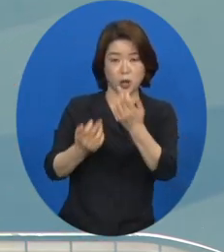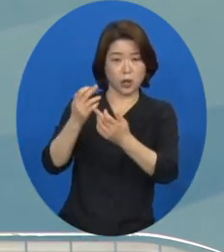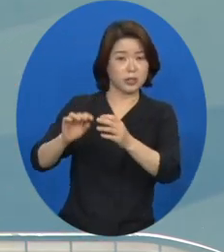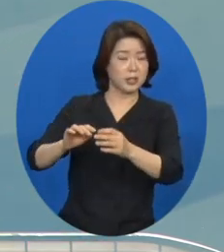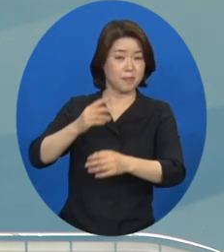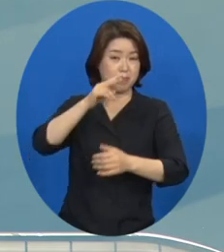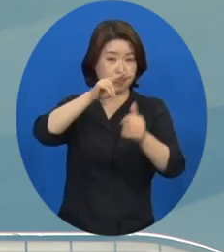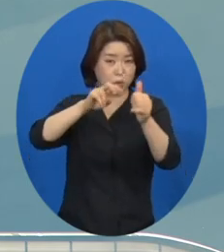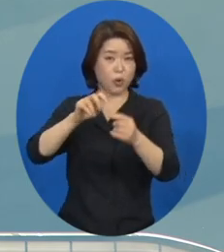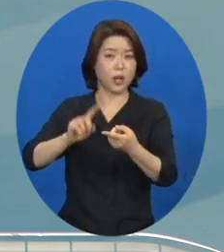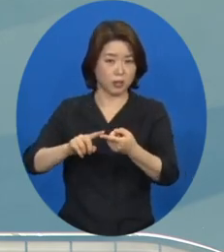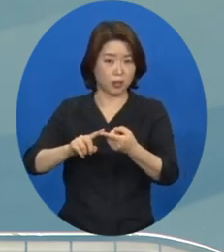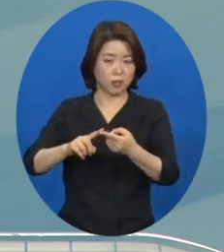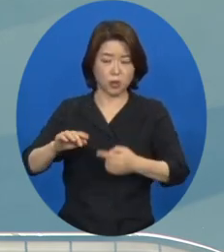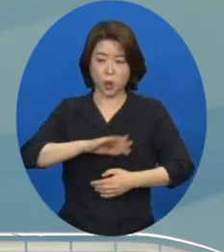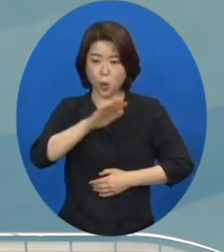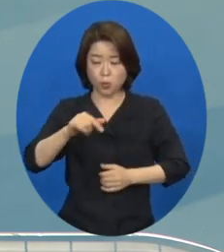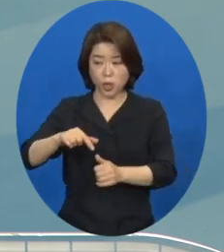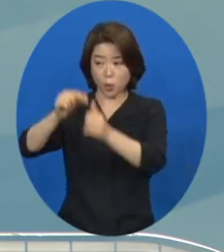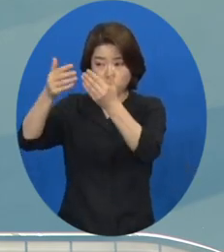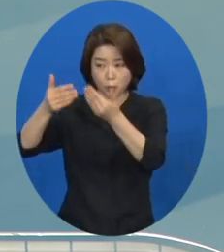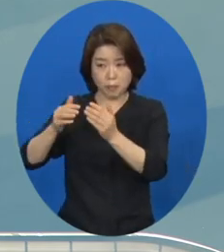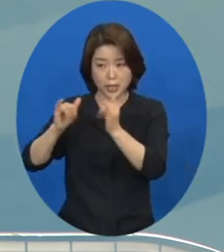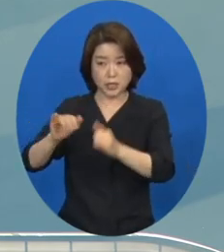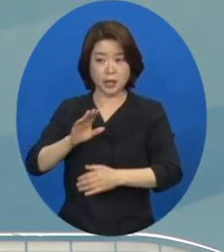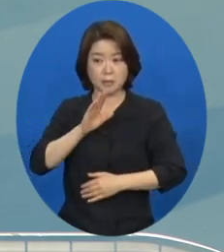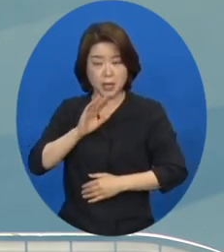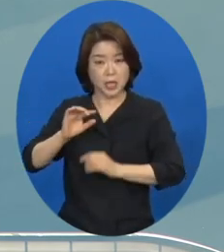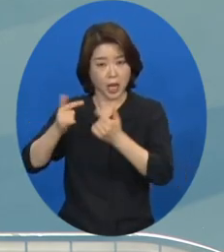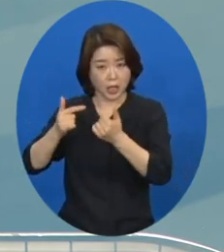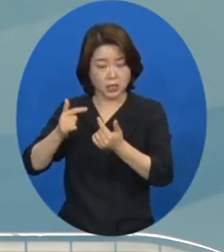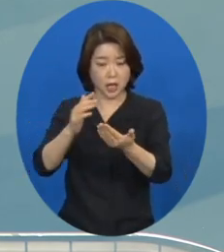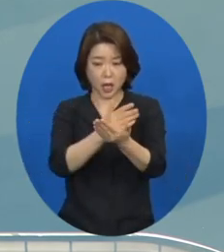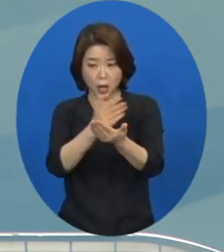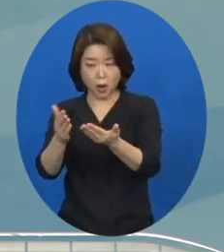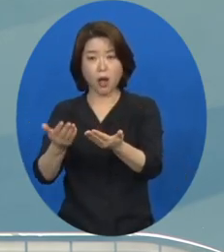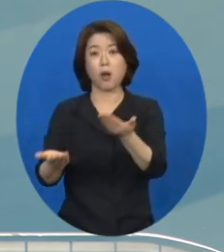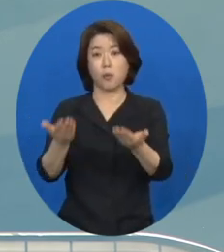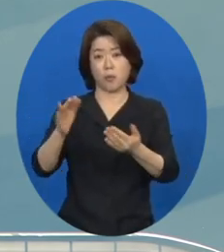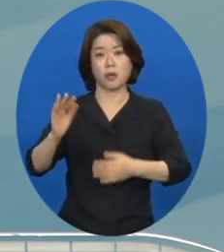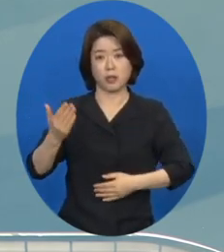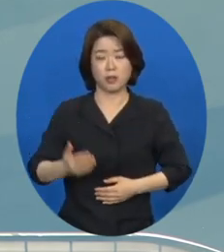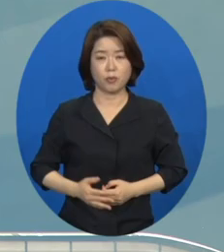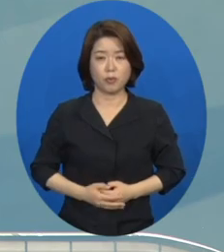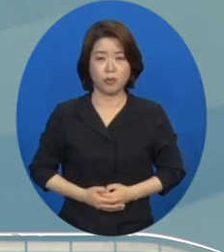것은 우리가 진짜 구원받은 사람인지 아닌지를 가늠해 주는 거예요.